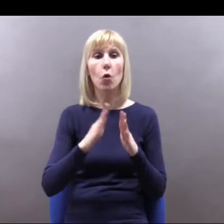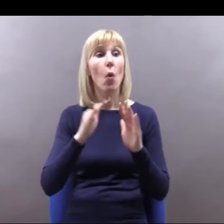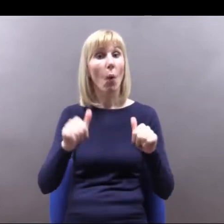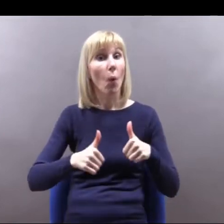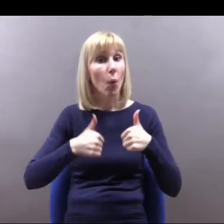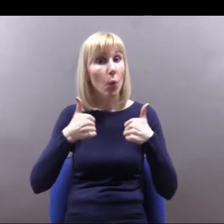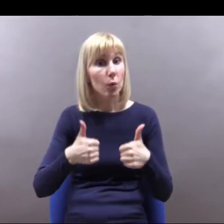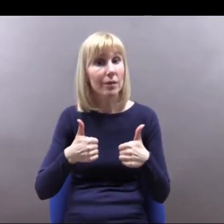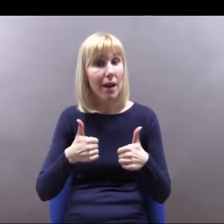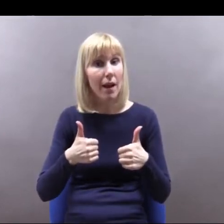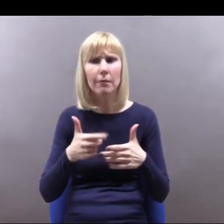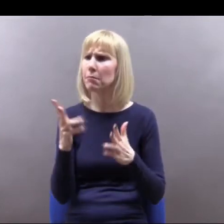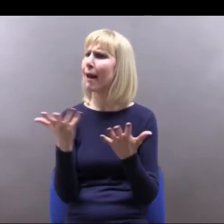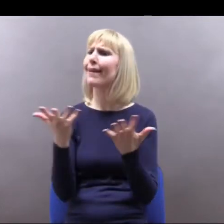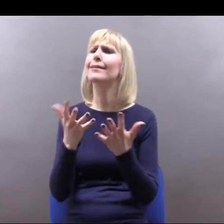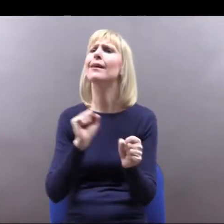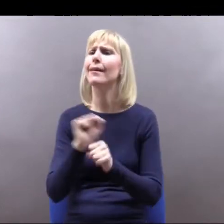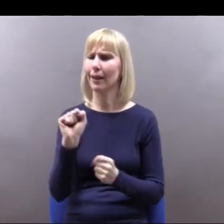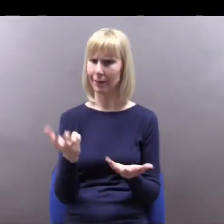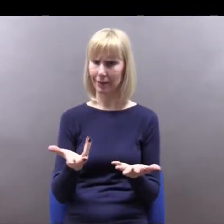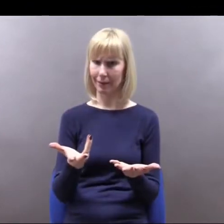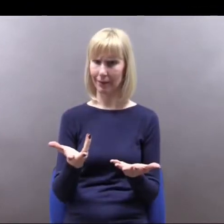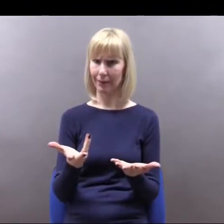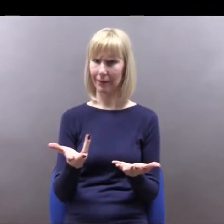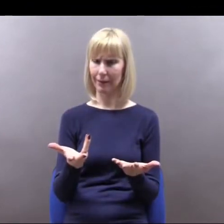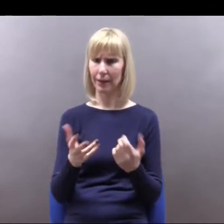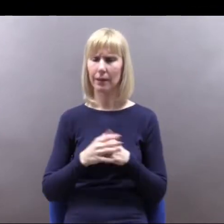Poczta Głosowa. Jeszcze raz.